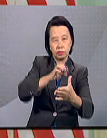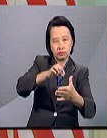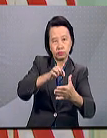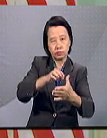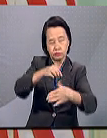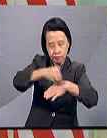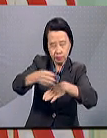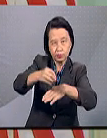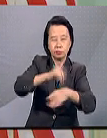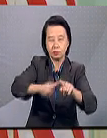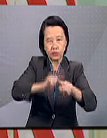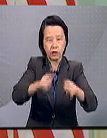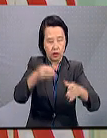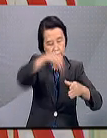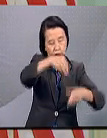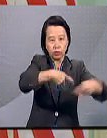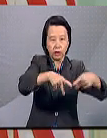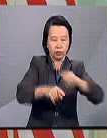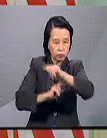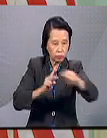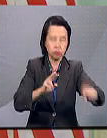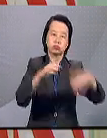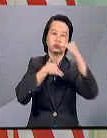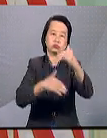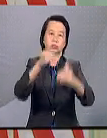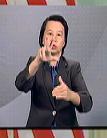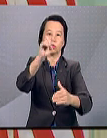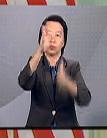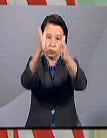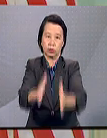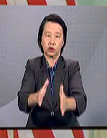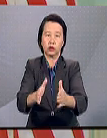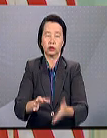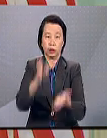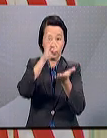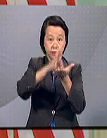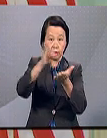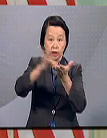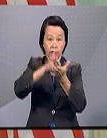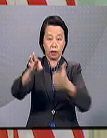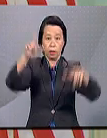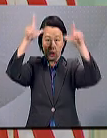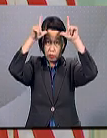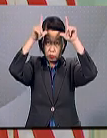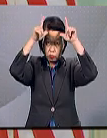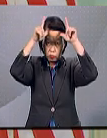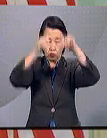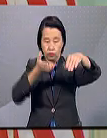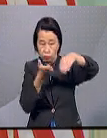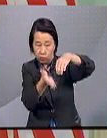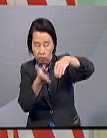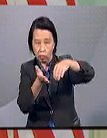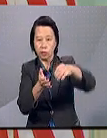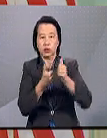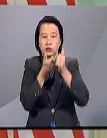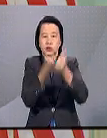Dan bilangan korban juga, bilangan lembu yang dikorbankan juga perlulah bersesuaian